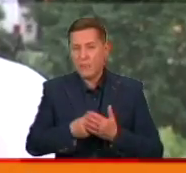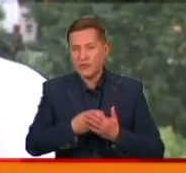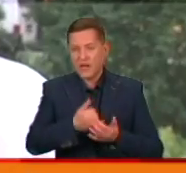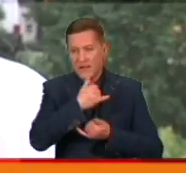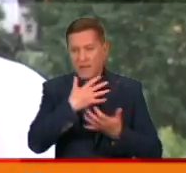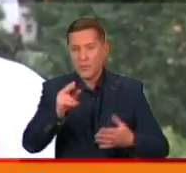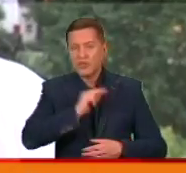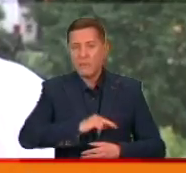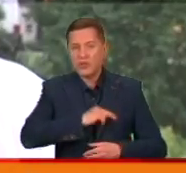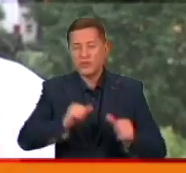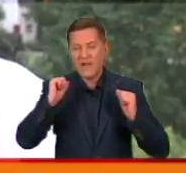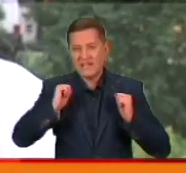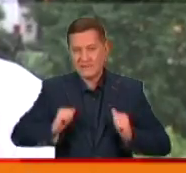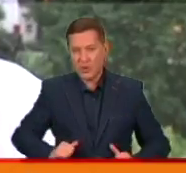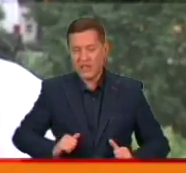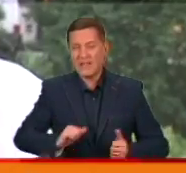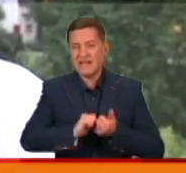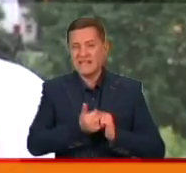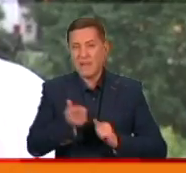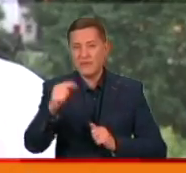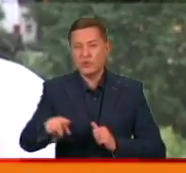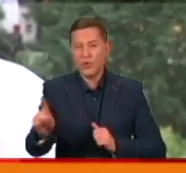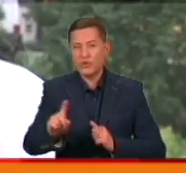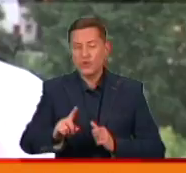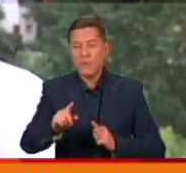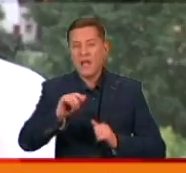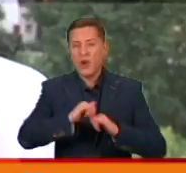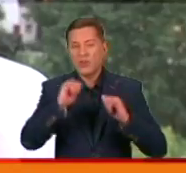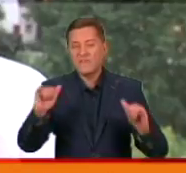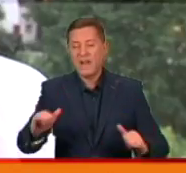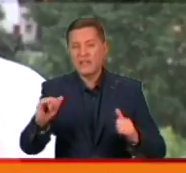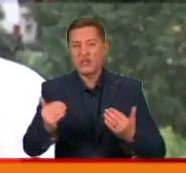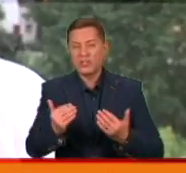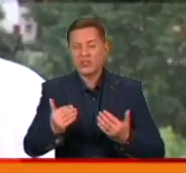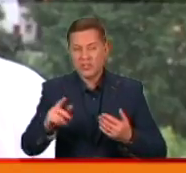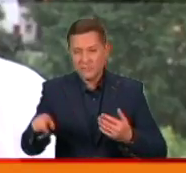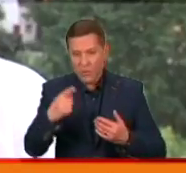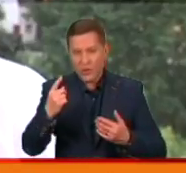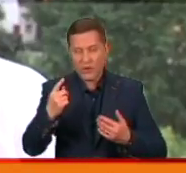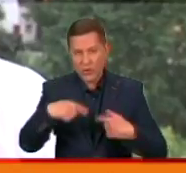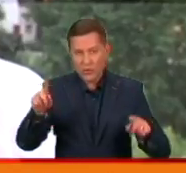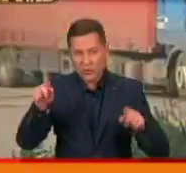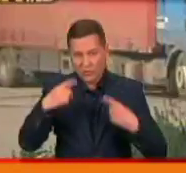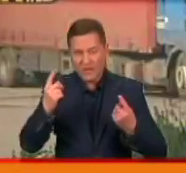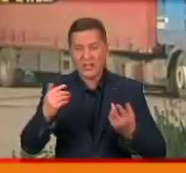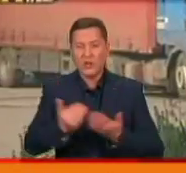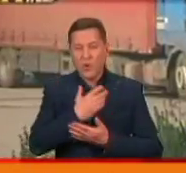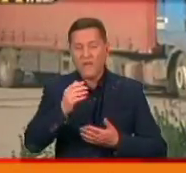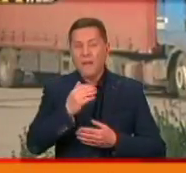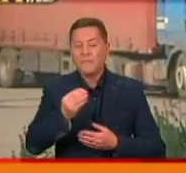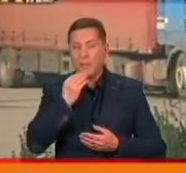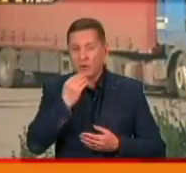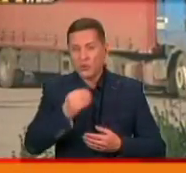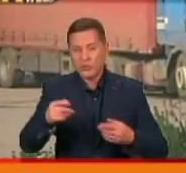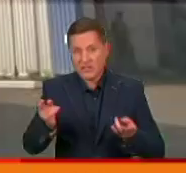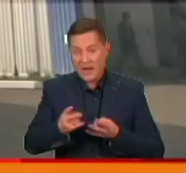може працювати спокійно і замість того, щоб йому розвиватися, створювати нові продукти, приходиться просто відбиватися. За фактом